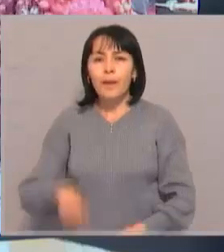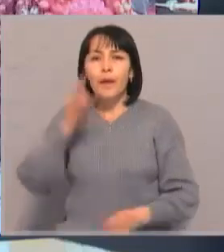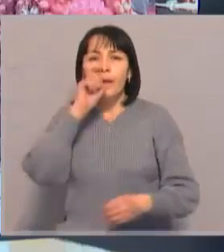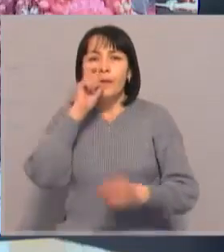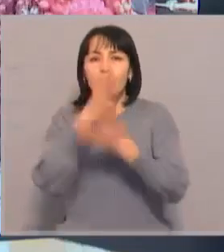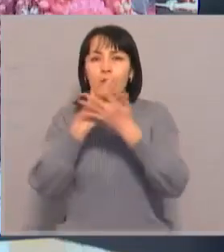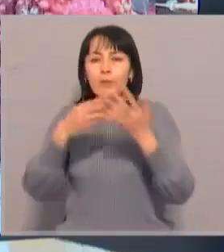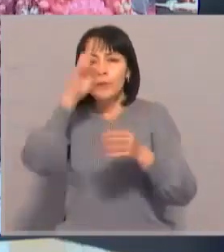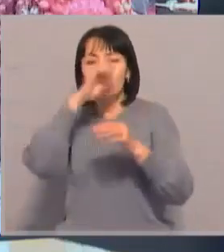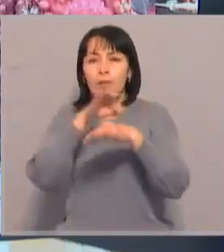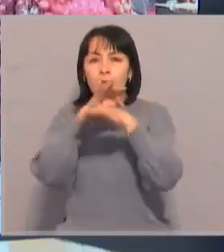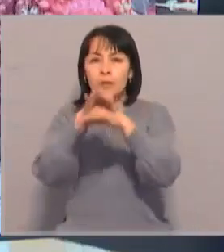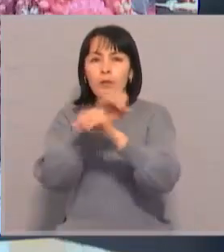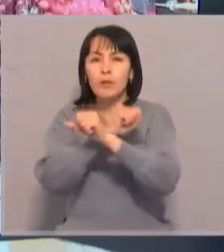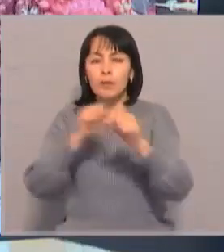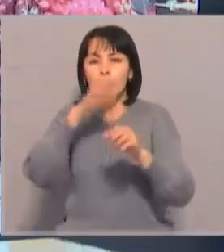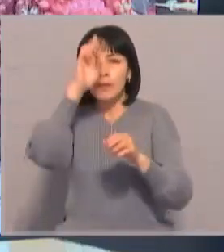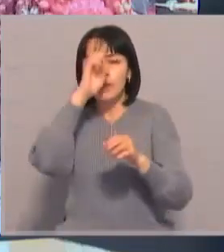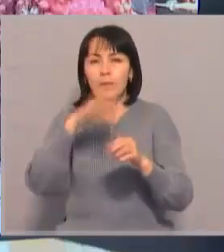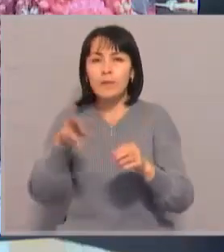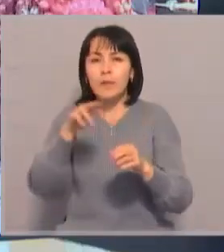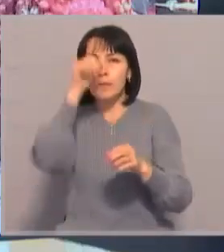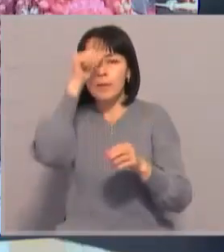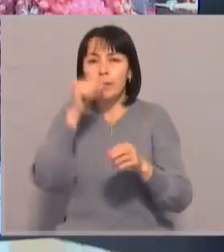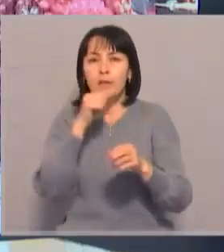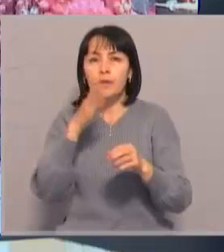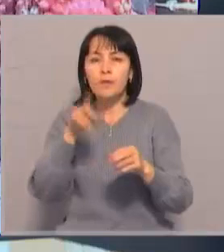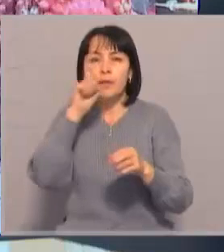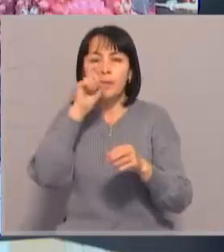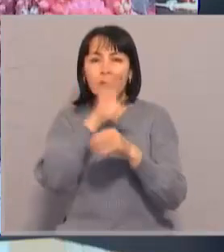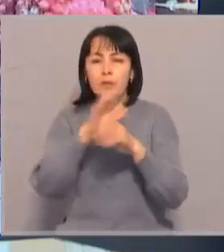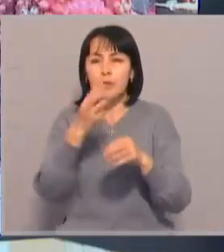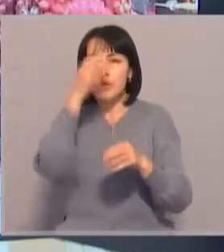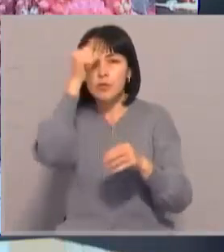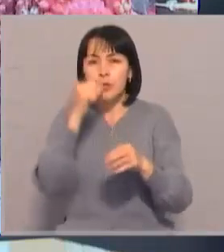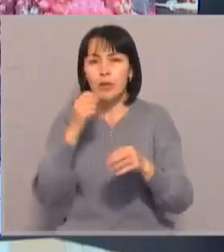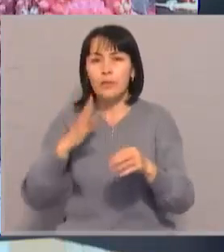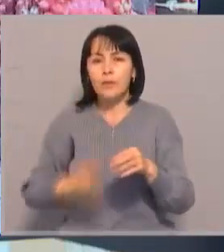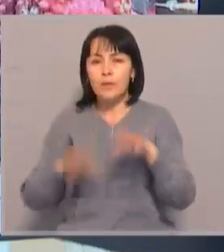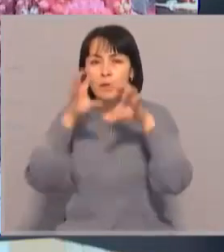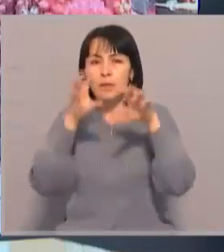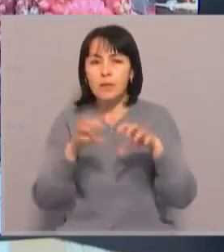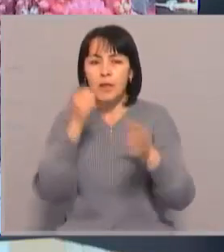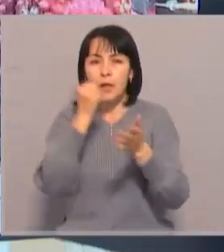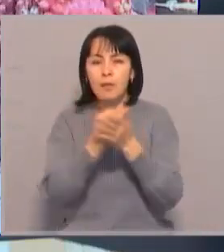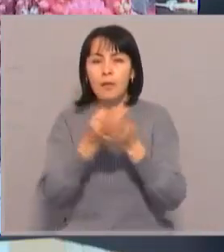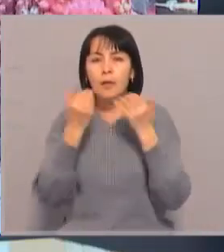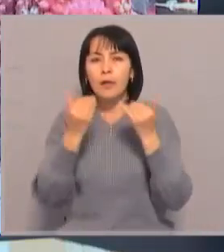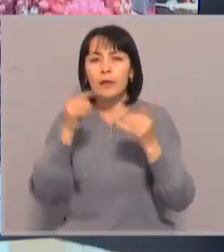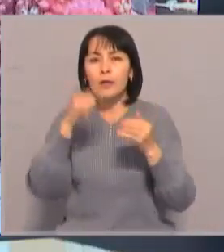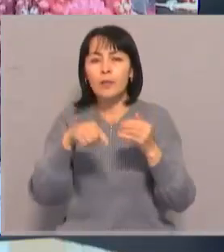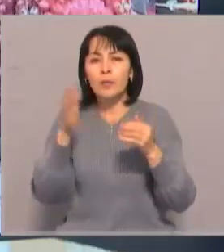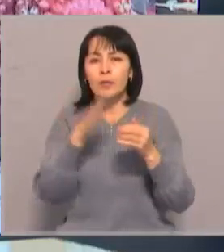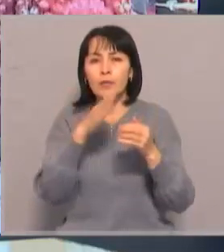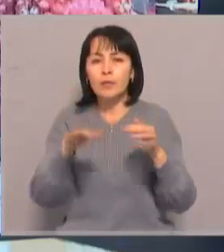Piyaz önümün elden şığaruğa tıyım salındı. Elimizde kanktardın ortasında piyaz eksportin 3 ayğa şekteytin zan kabuldangan edi. Endi bul